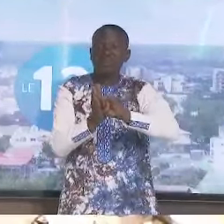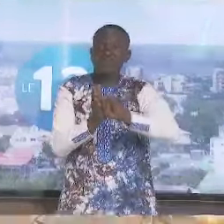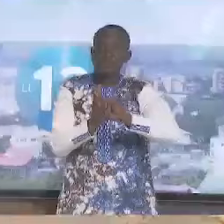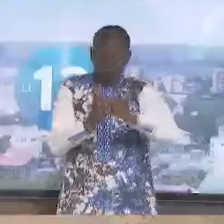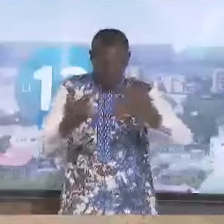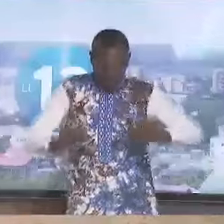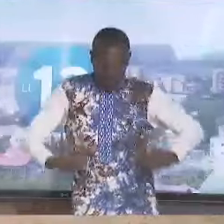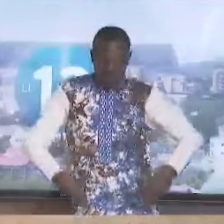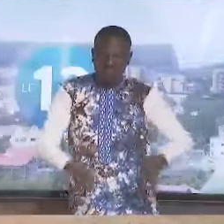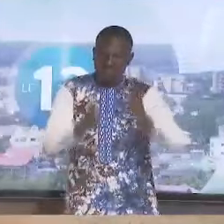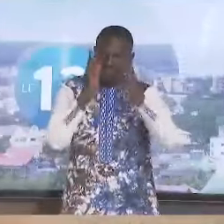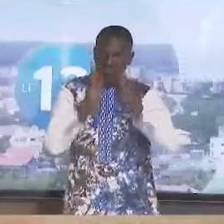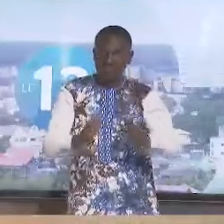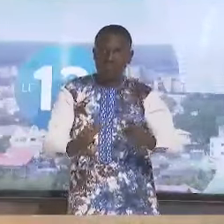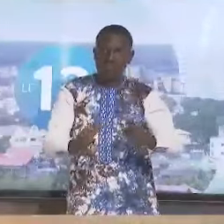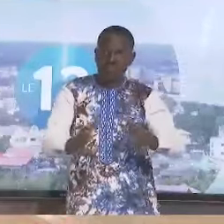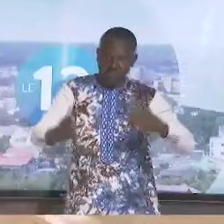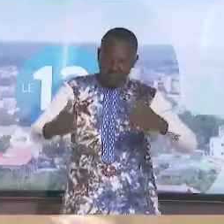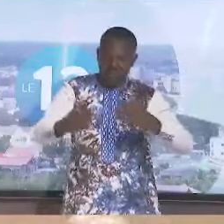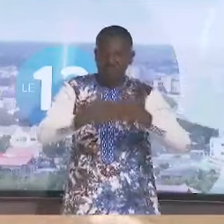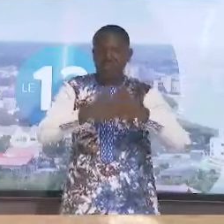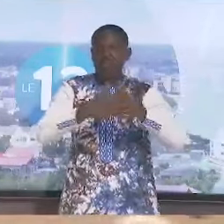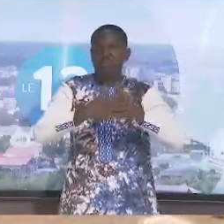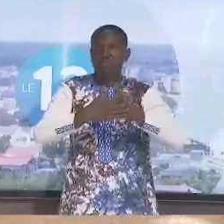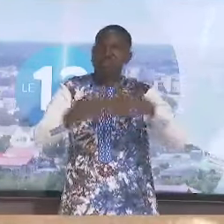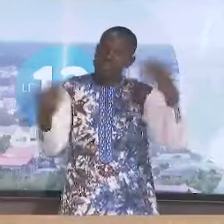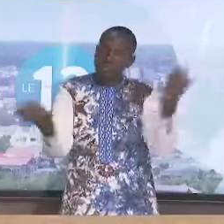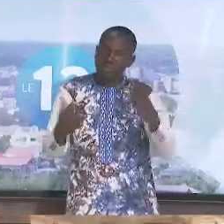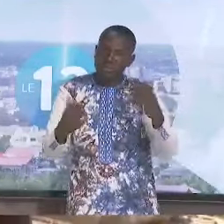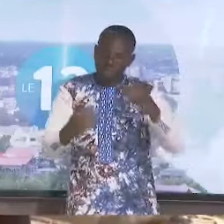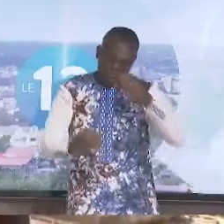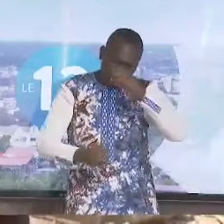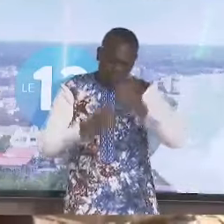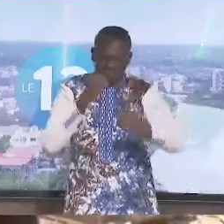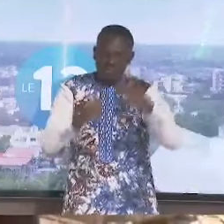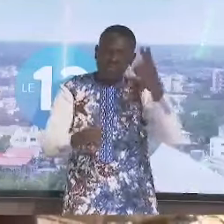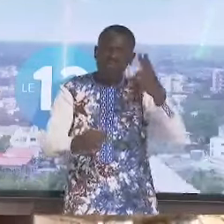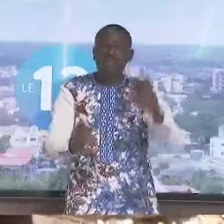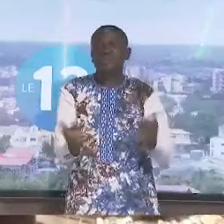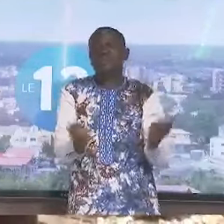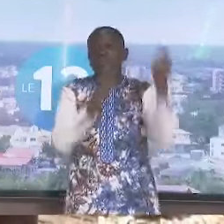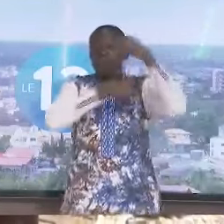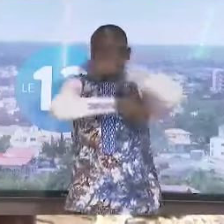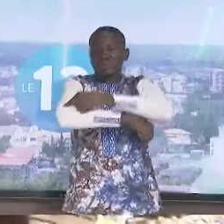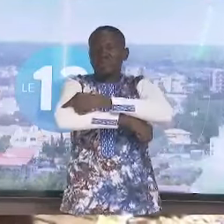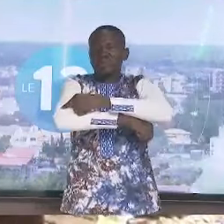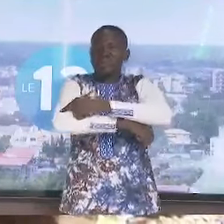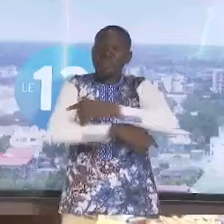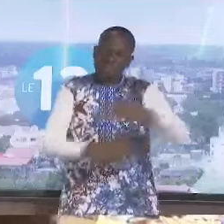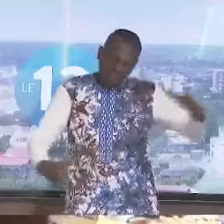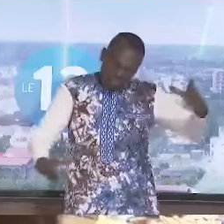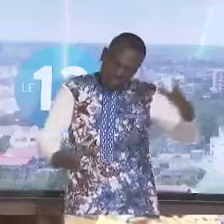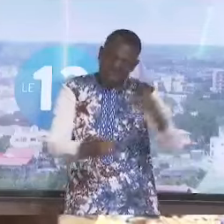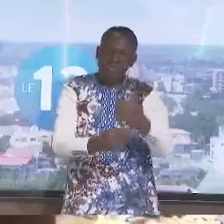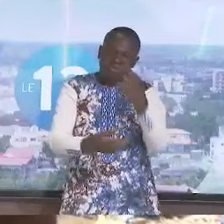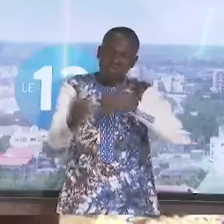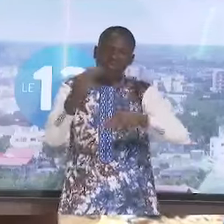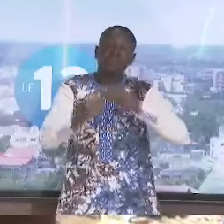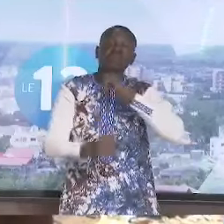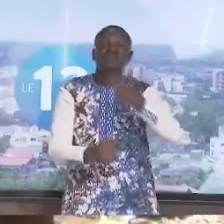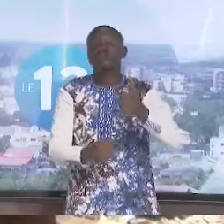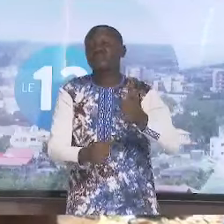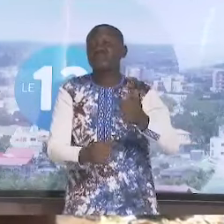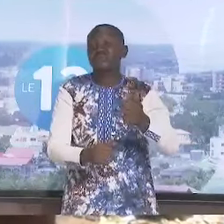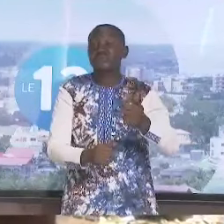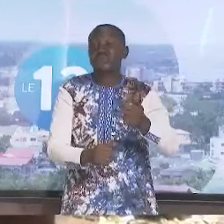en sont malheureusement confrontés. En tout cas, ici, on souffre deux jours là. Les bacs qui viennent ramasser, il ne revient plus. Maintenant, les